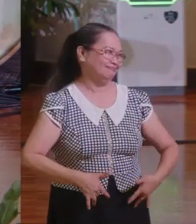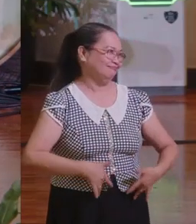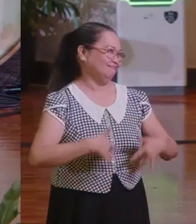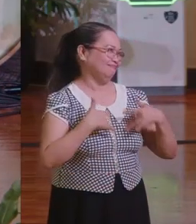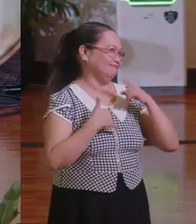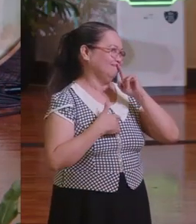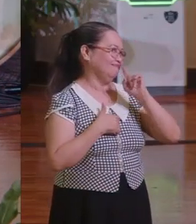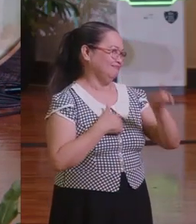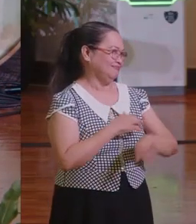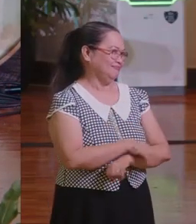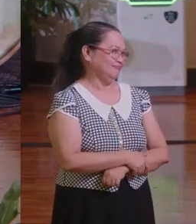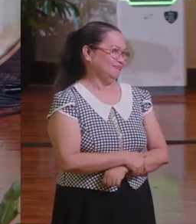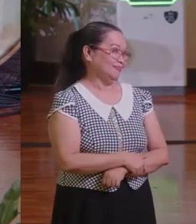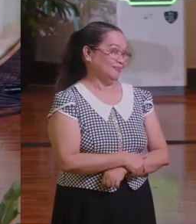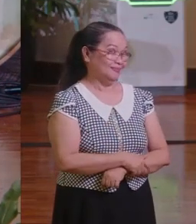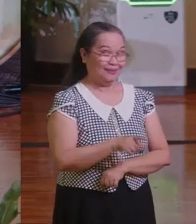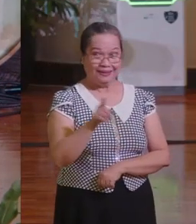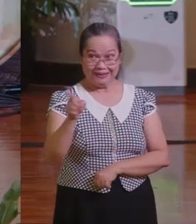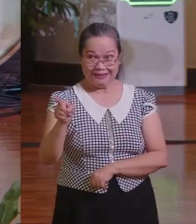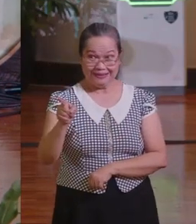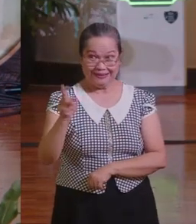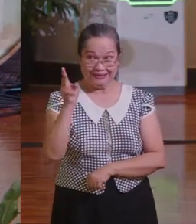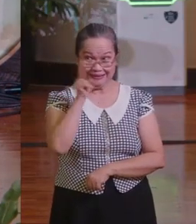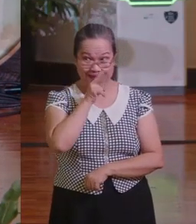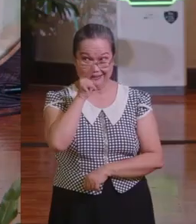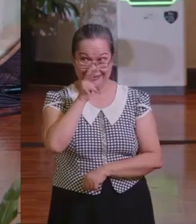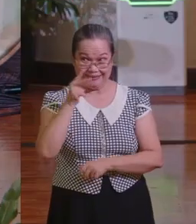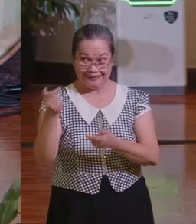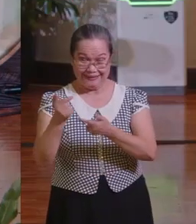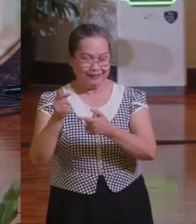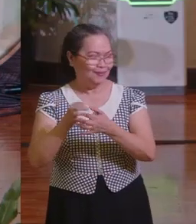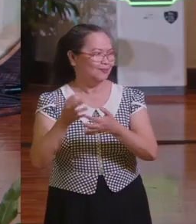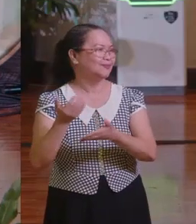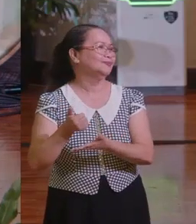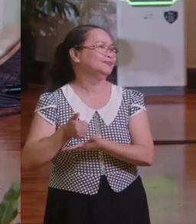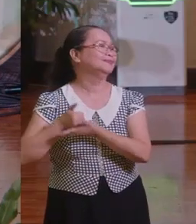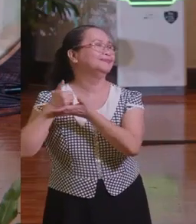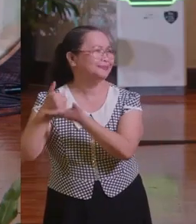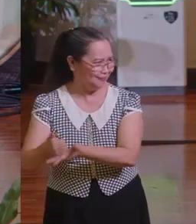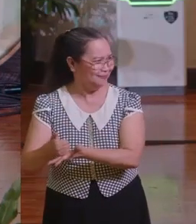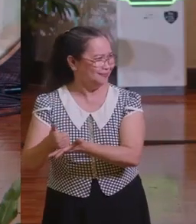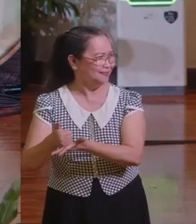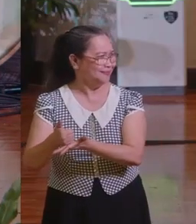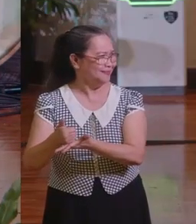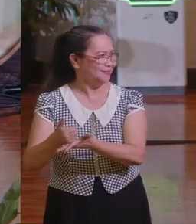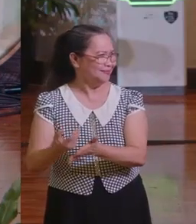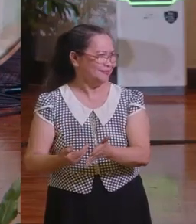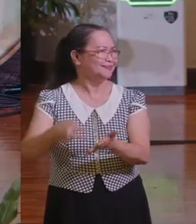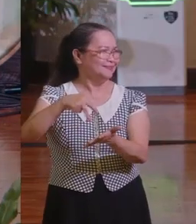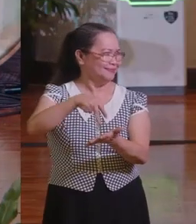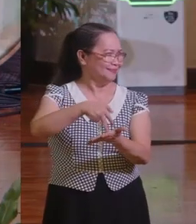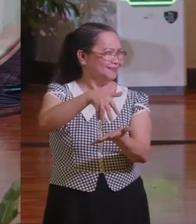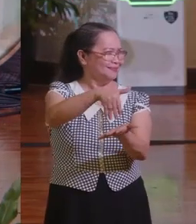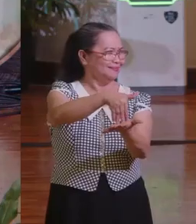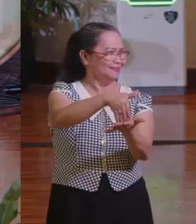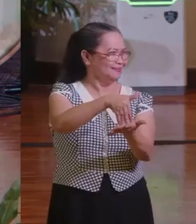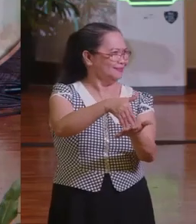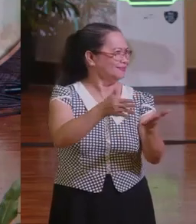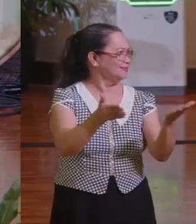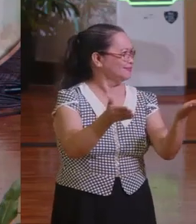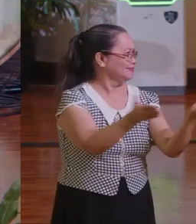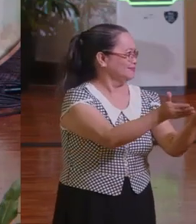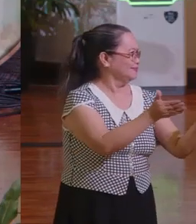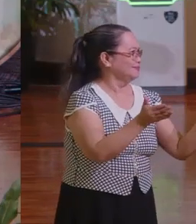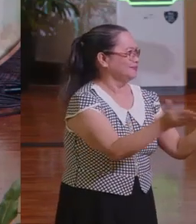Ituwid natin yung mga nagkakasala. Itayo natin yung mga nanghihina. Bear with one another's burdens.